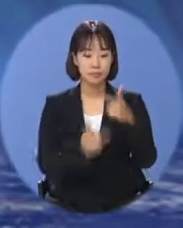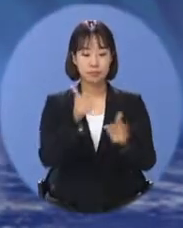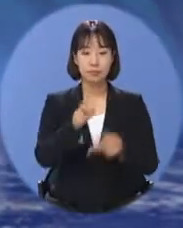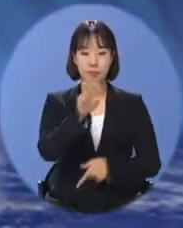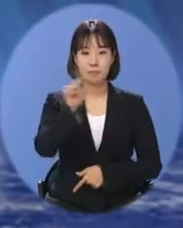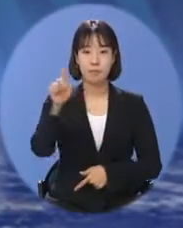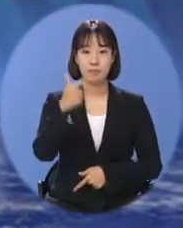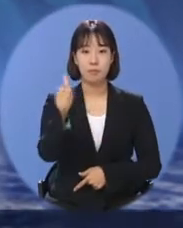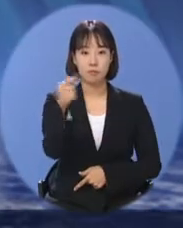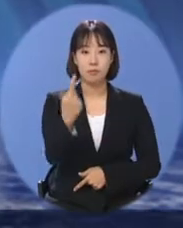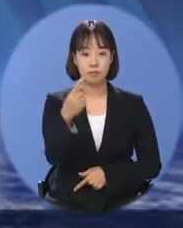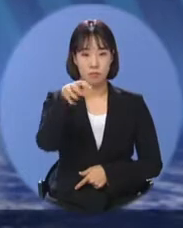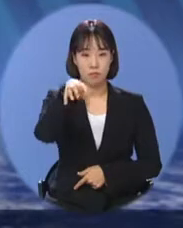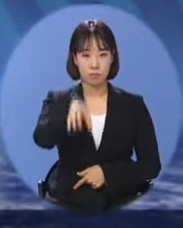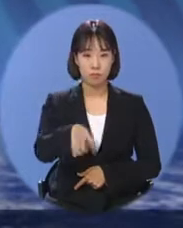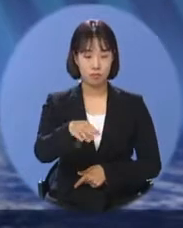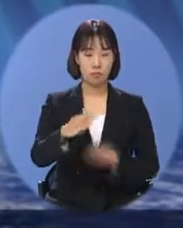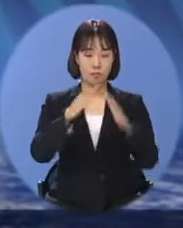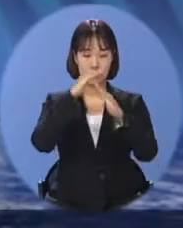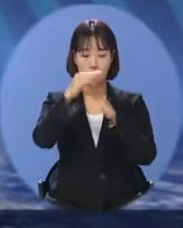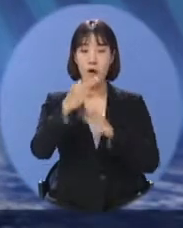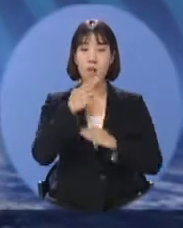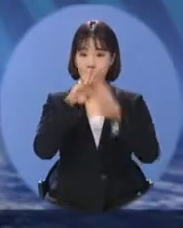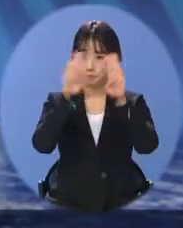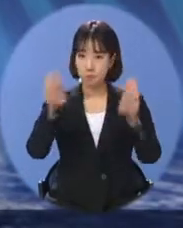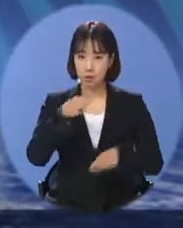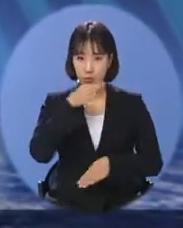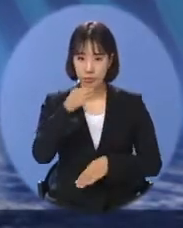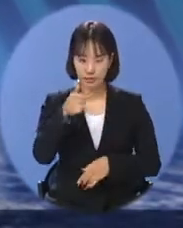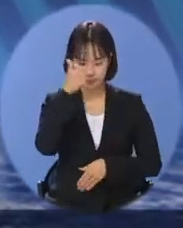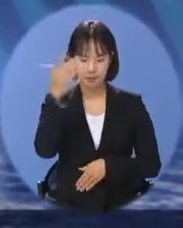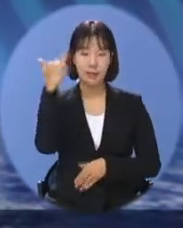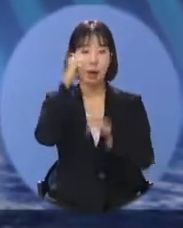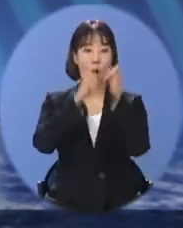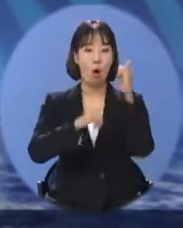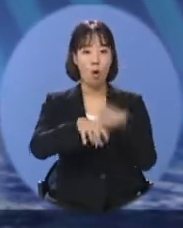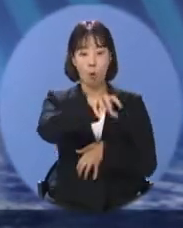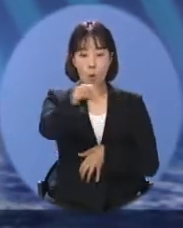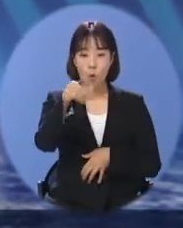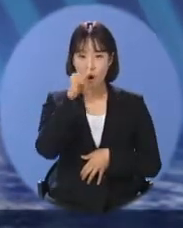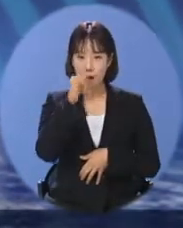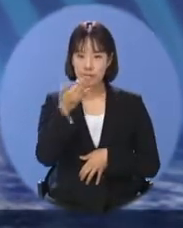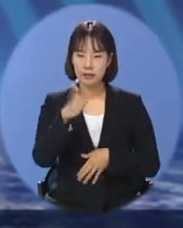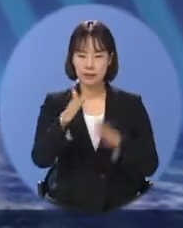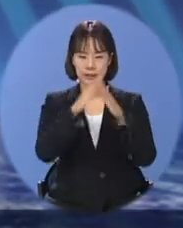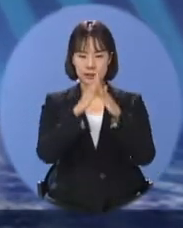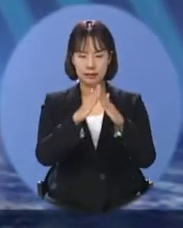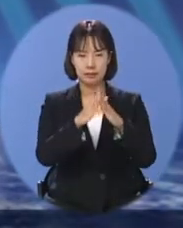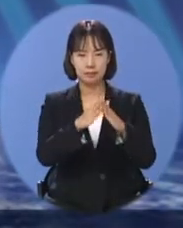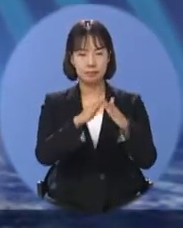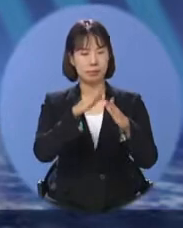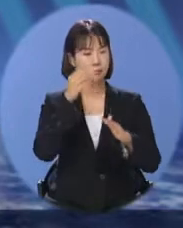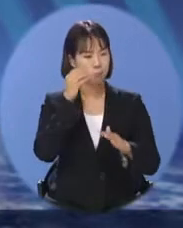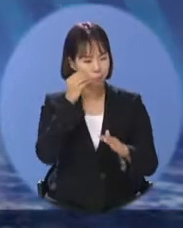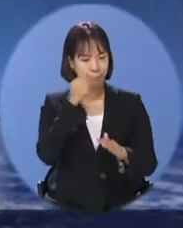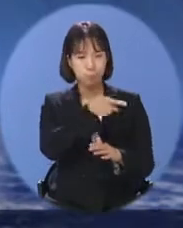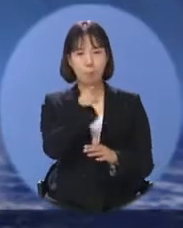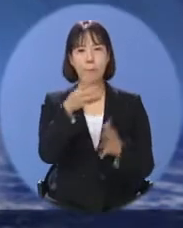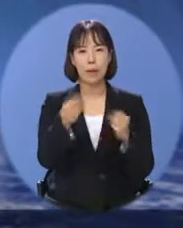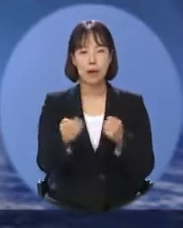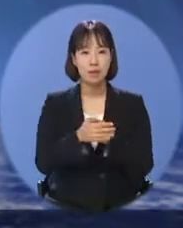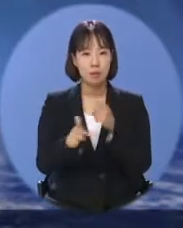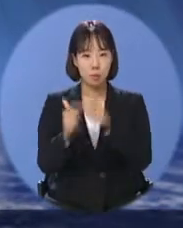목포시 만화동 일대는 지붕 없는 박물관으로 불릴 정도로 근대 역사 유적을 보존하고 있지만은 오래된 빈집도 많습니다. 목포시가 이